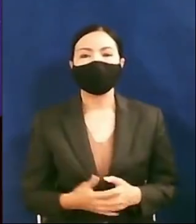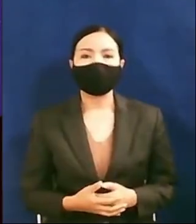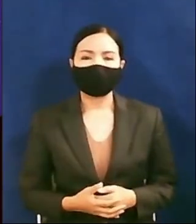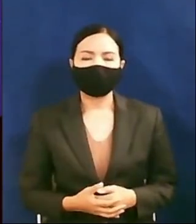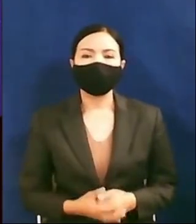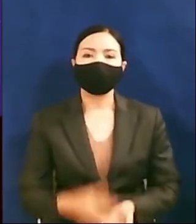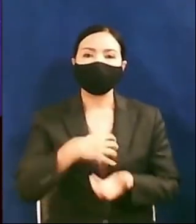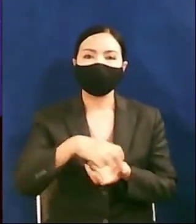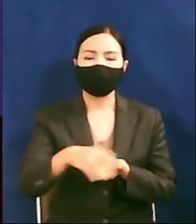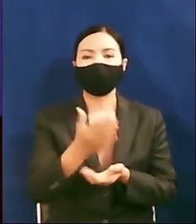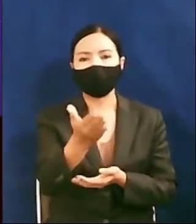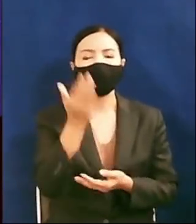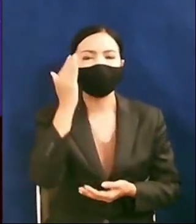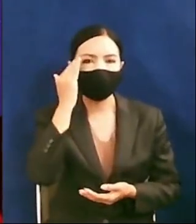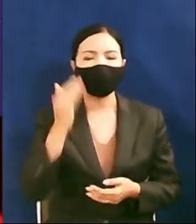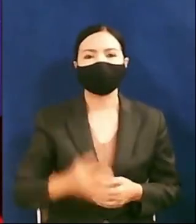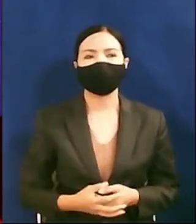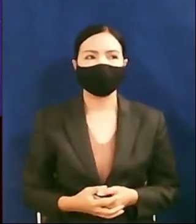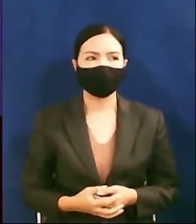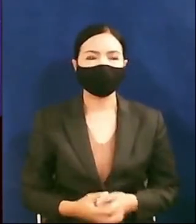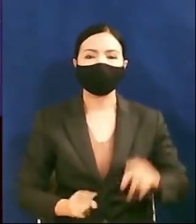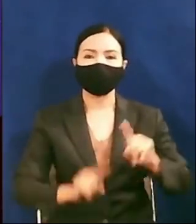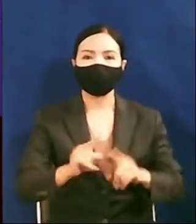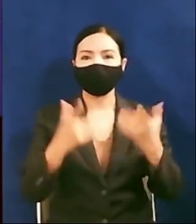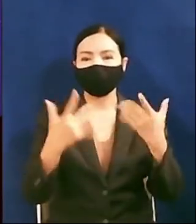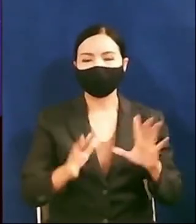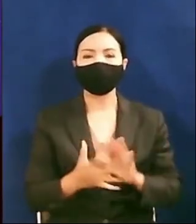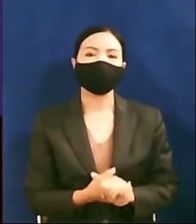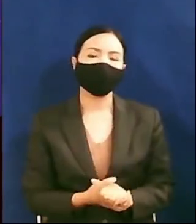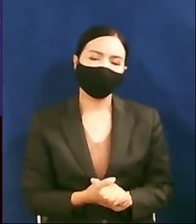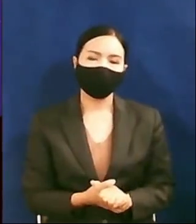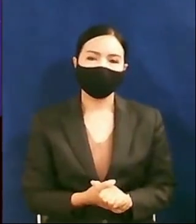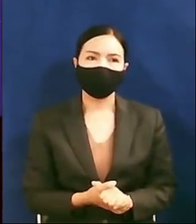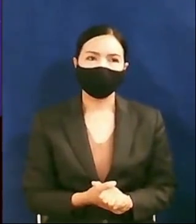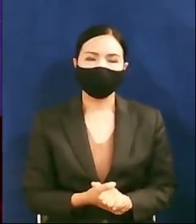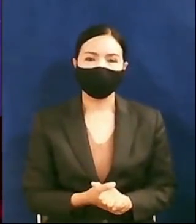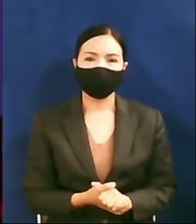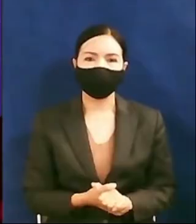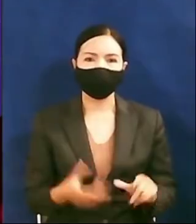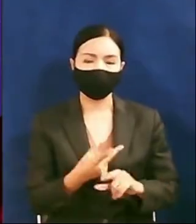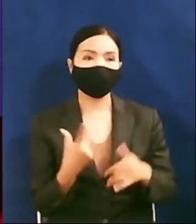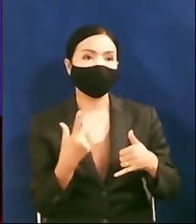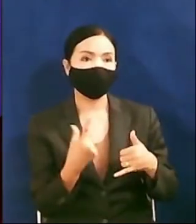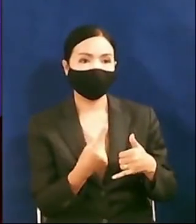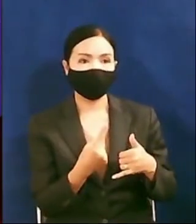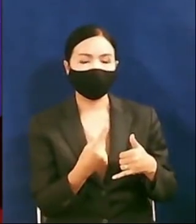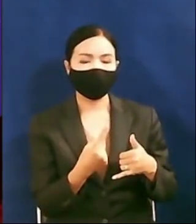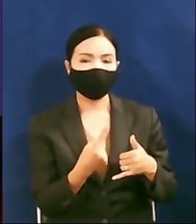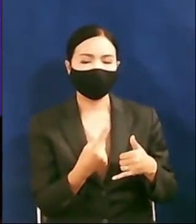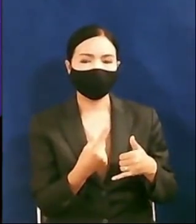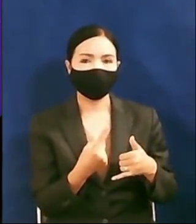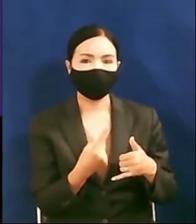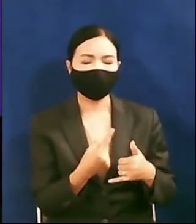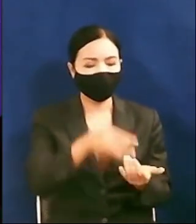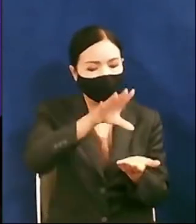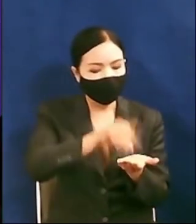ก็อยากจะเรียนอย่างนี้ครับว่าเราประเมินประสิทธิผลวัคซีนเนี่ยโดยการศึกษา